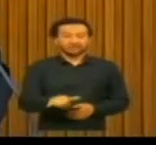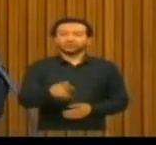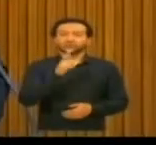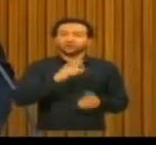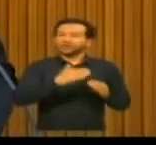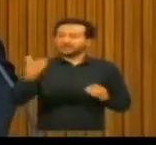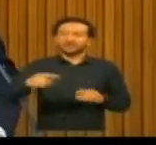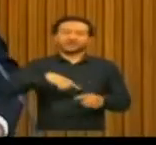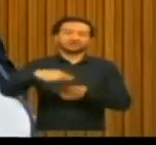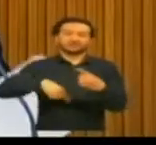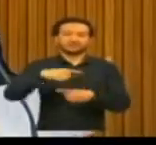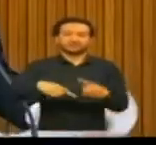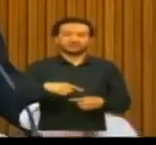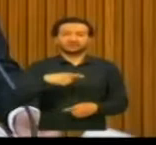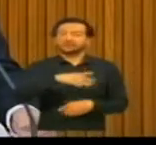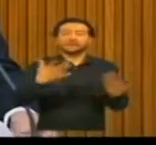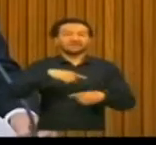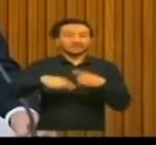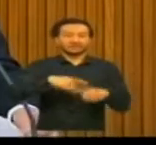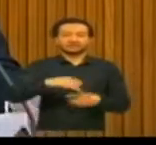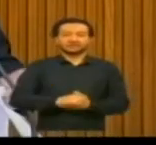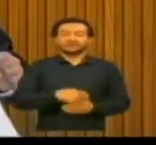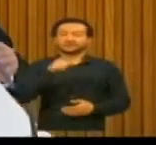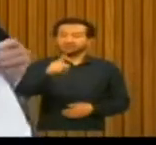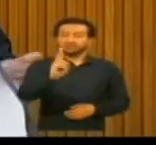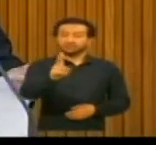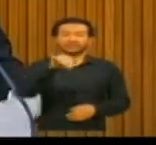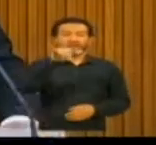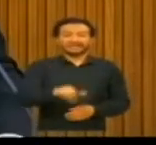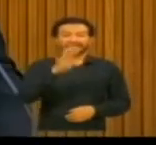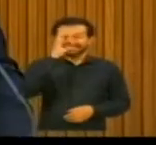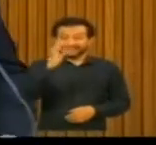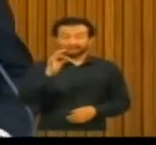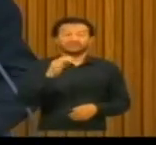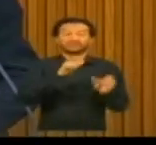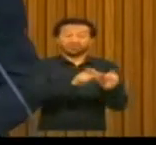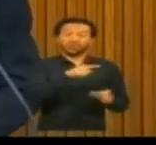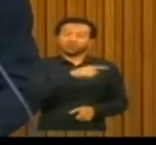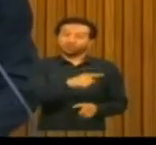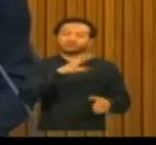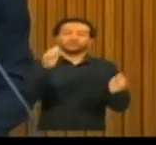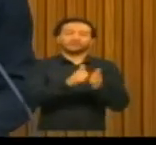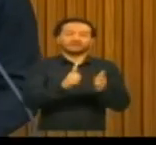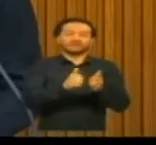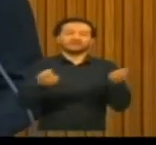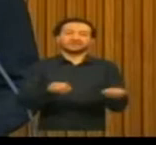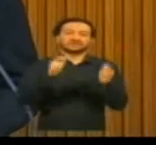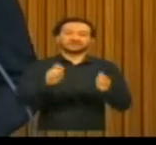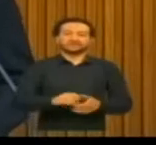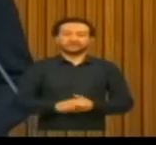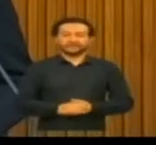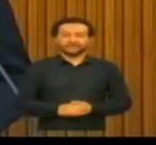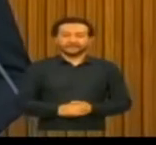kadar arayacaksınız. Nasıl arayacaksınız? Sizin hakkınızı kim savunuyorsa onlarla beraber hareket